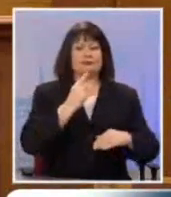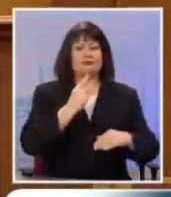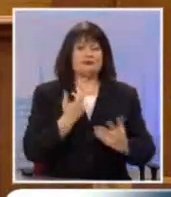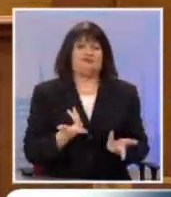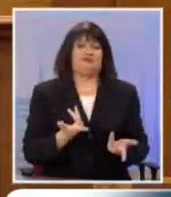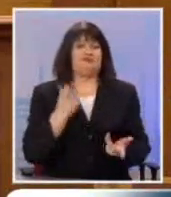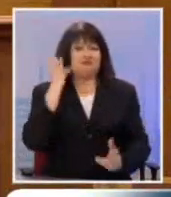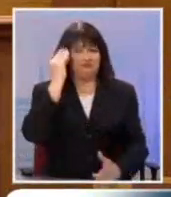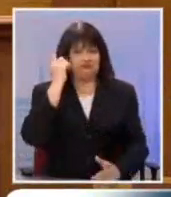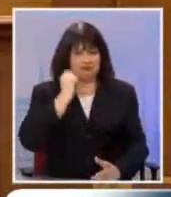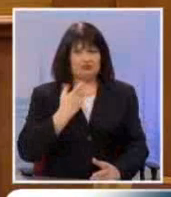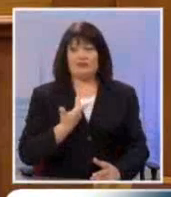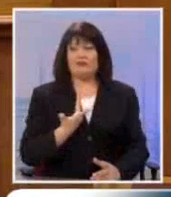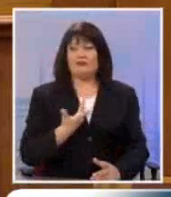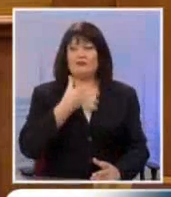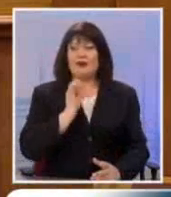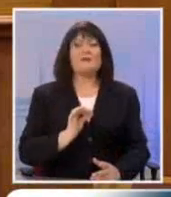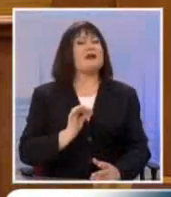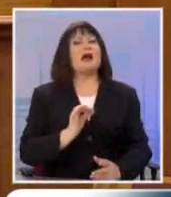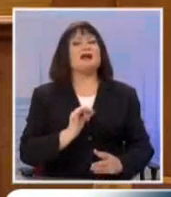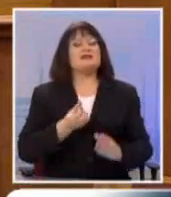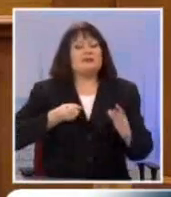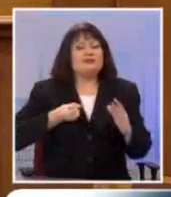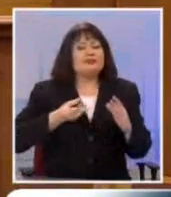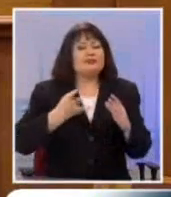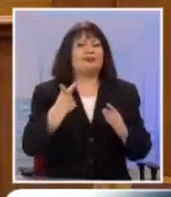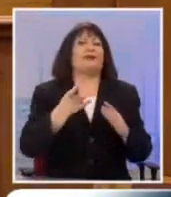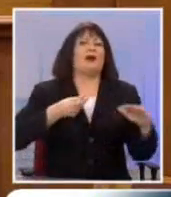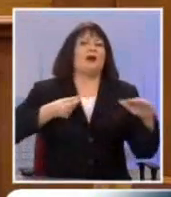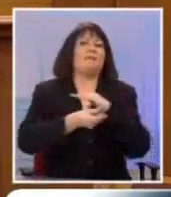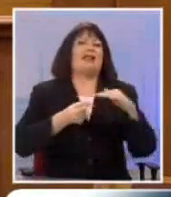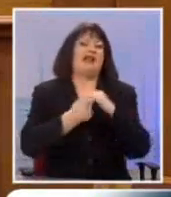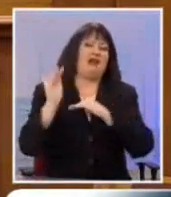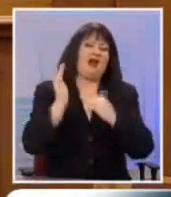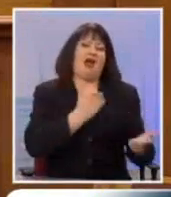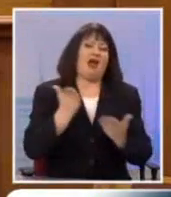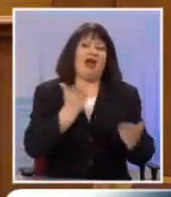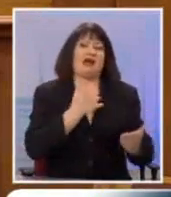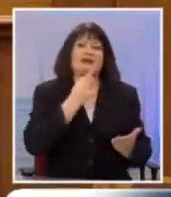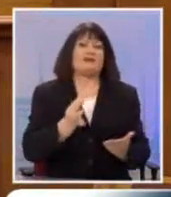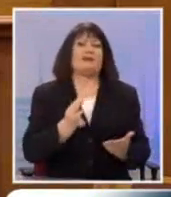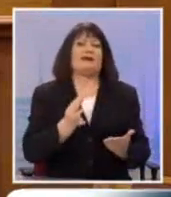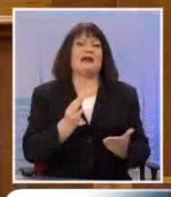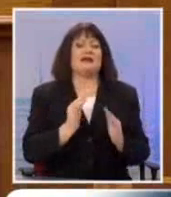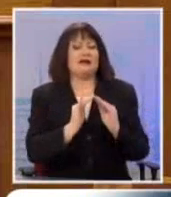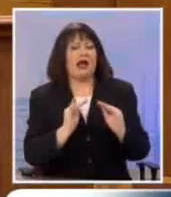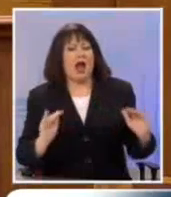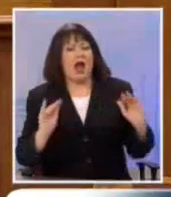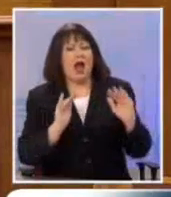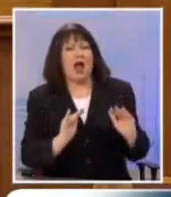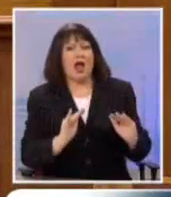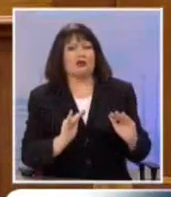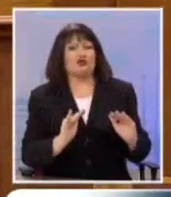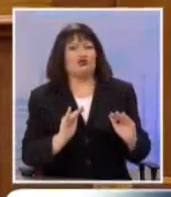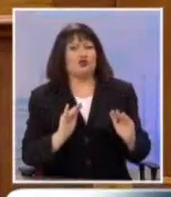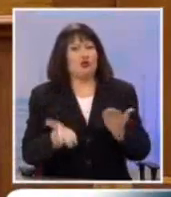μάθει ότι όσο ταΐζεις το θηρίο, τόσο μεγαλώνει. Δεν το ειρωνοποιείς, δεν τον ησυχάζεις όταν το